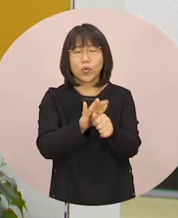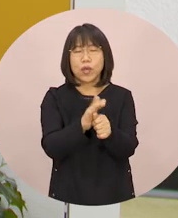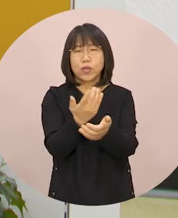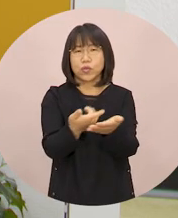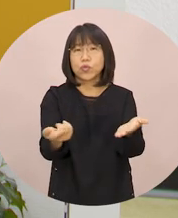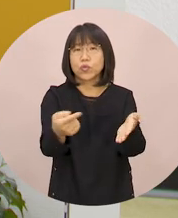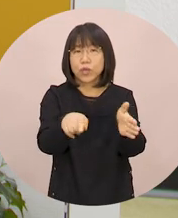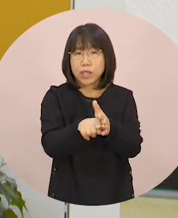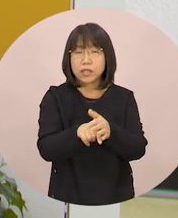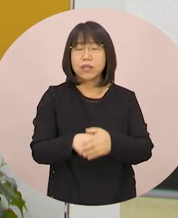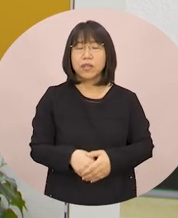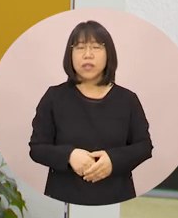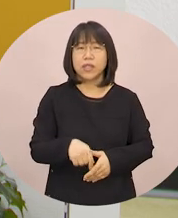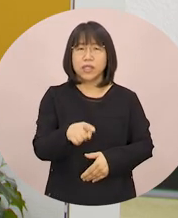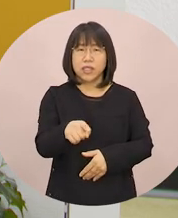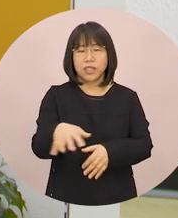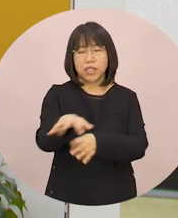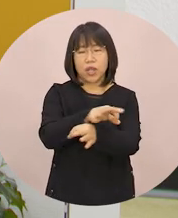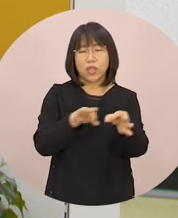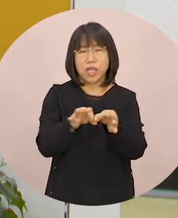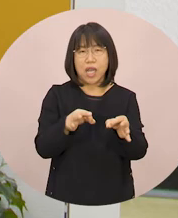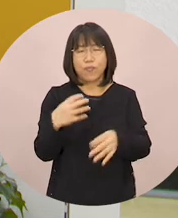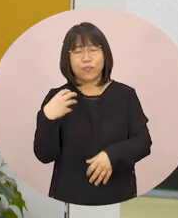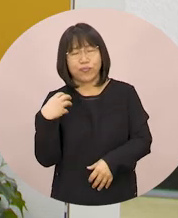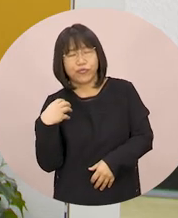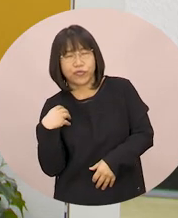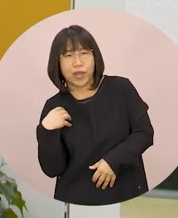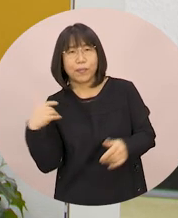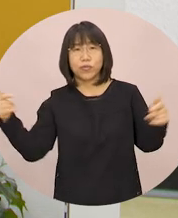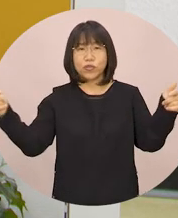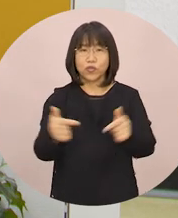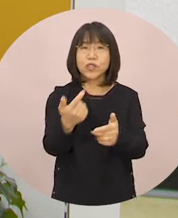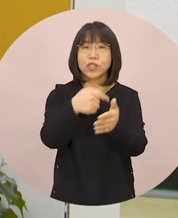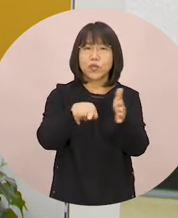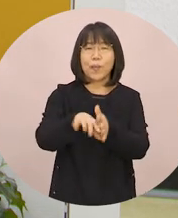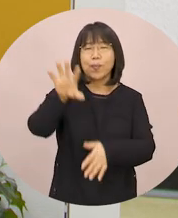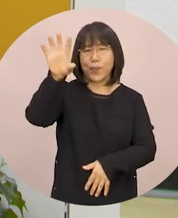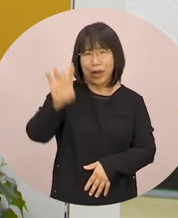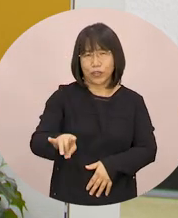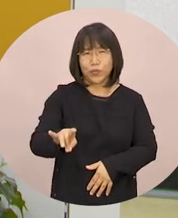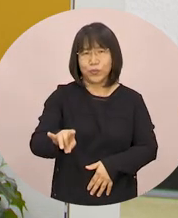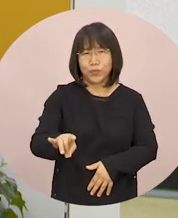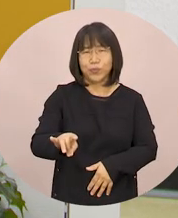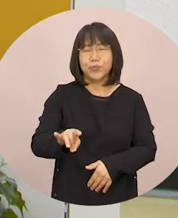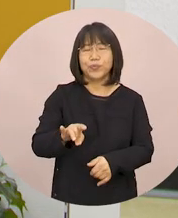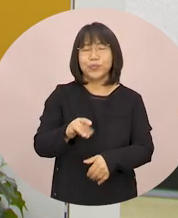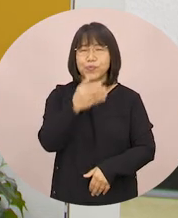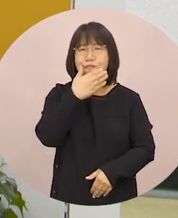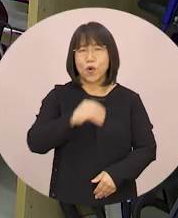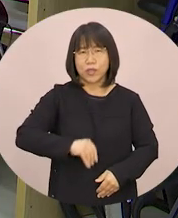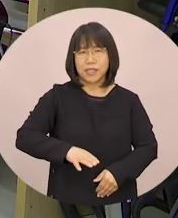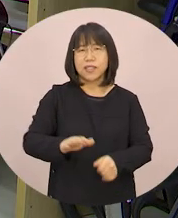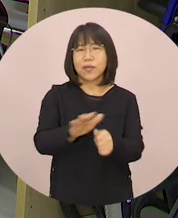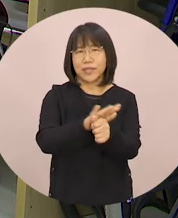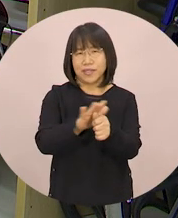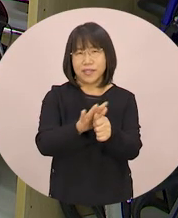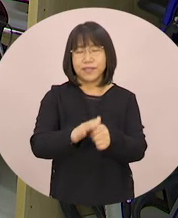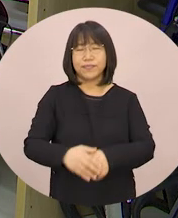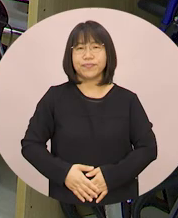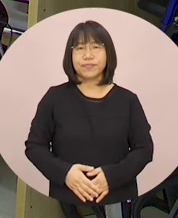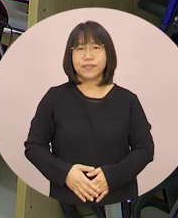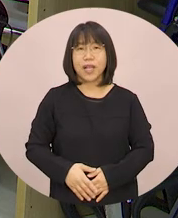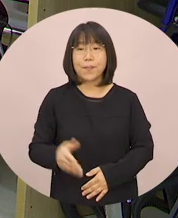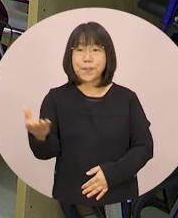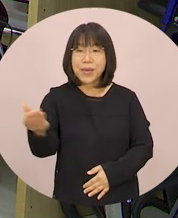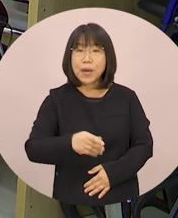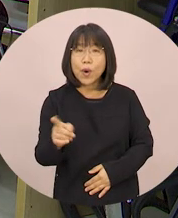일상적인 활동을 돕고 경제적인 부담도 덜어주기 위한 맞춤형 복지 서비스입니다. 구민들이 대여할